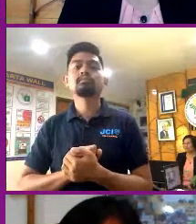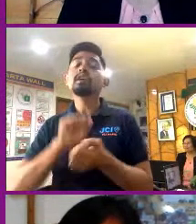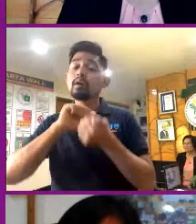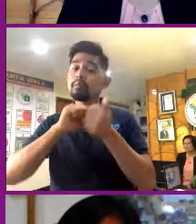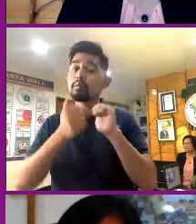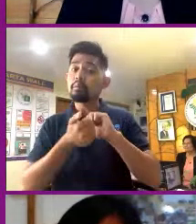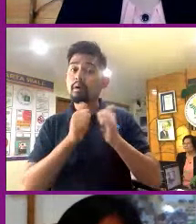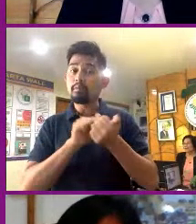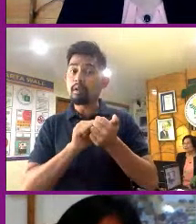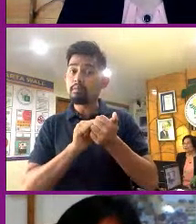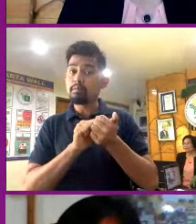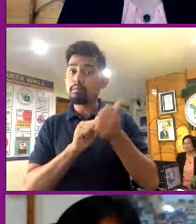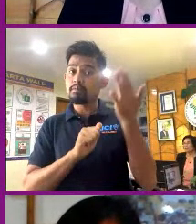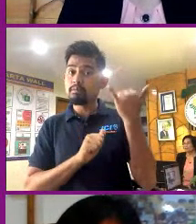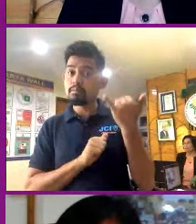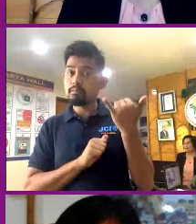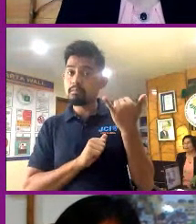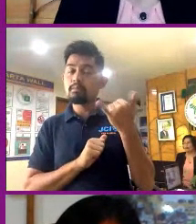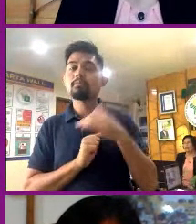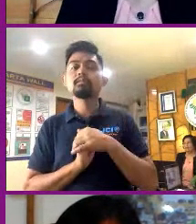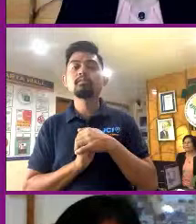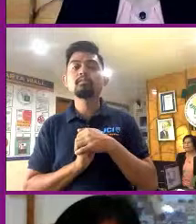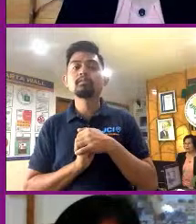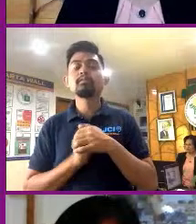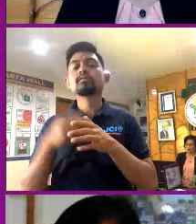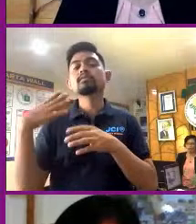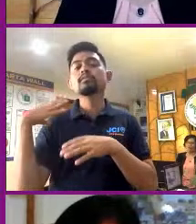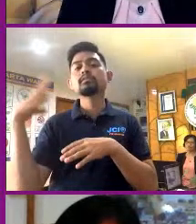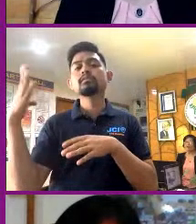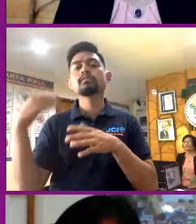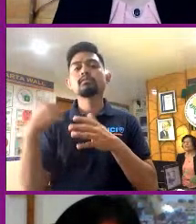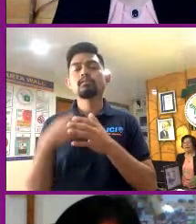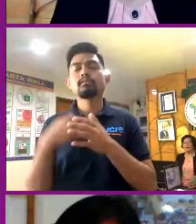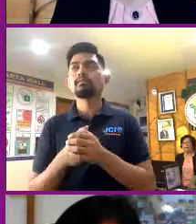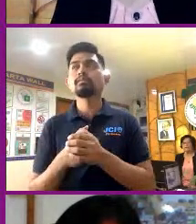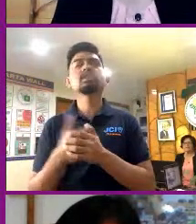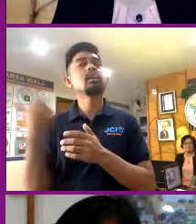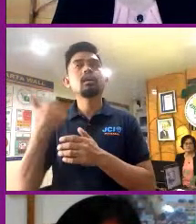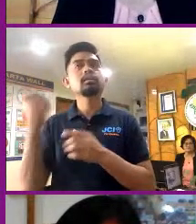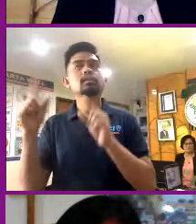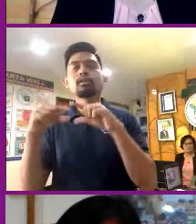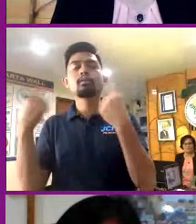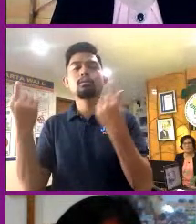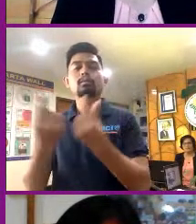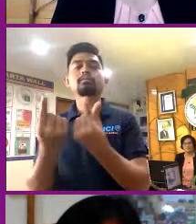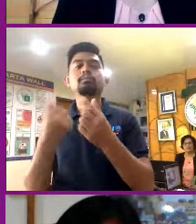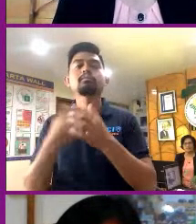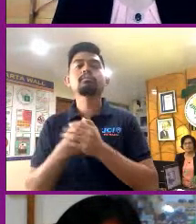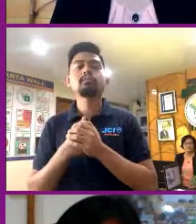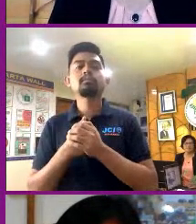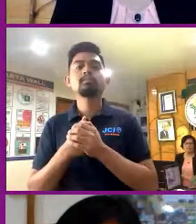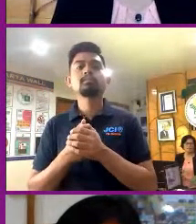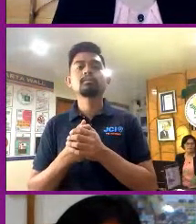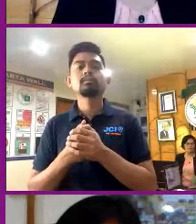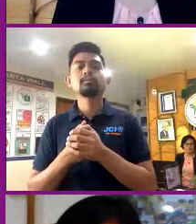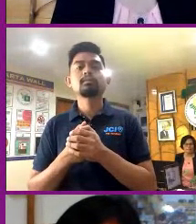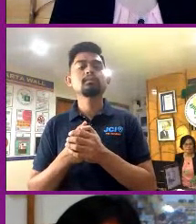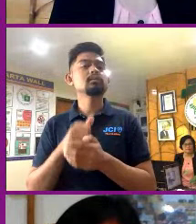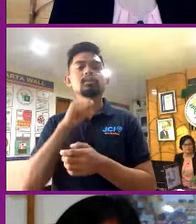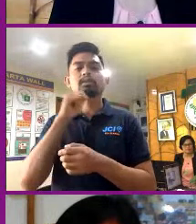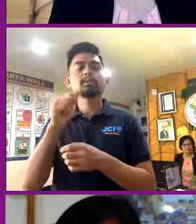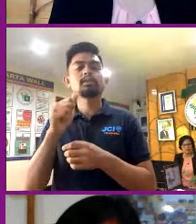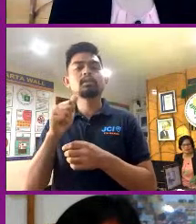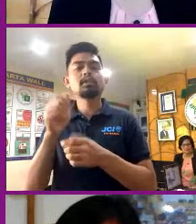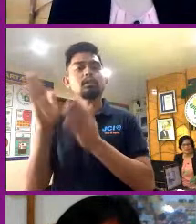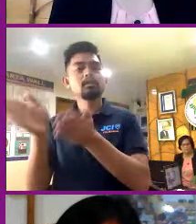masyadong, lalo na po sa mga barangays, and also other agencies, hindi nila masyadong binibigyan